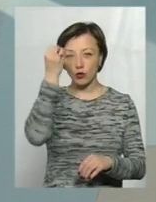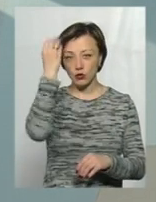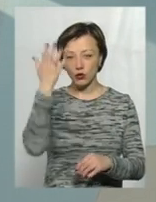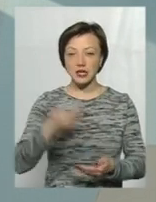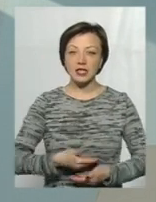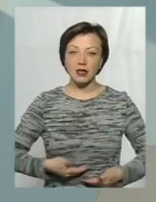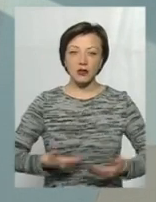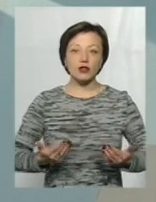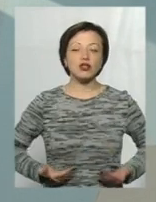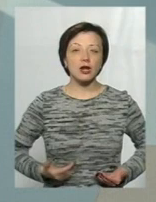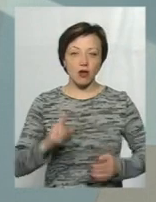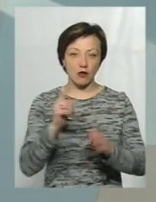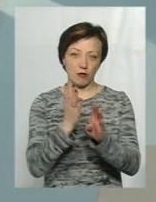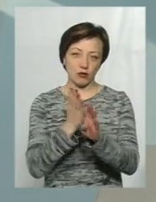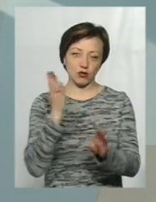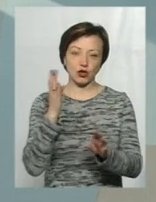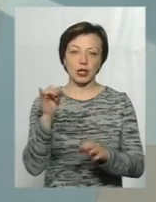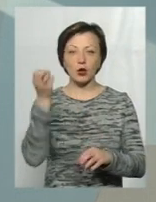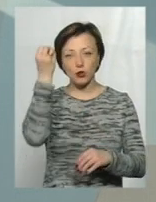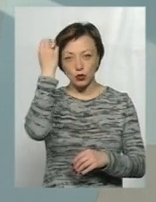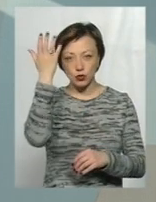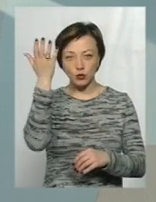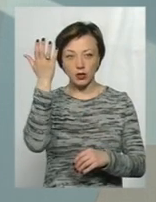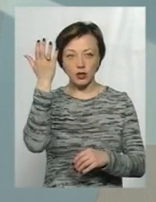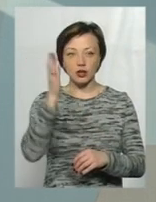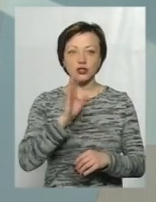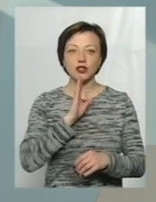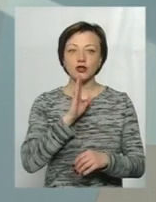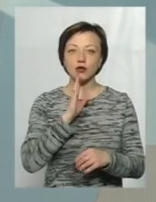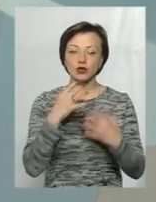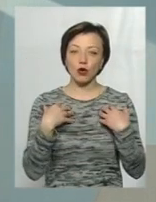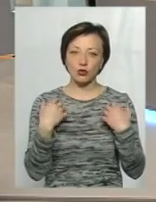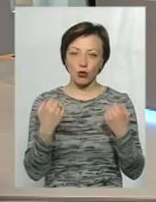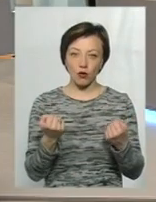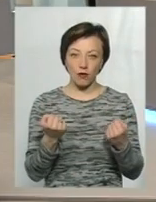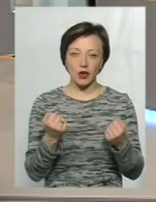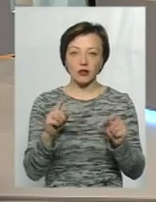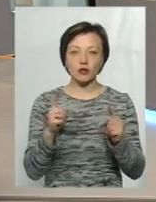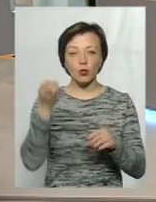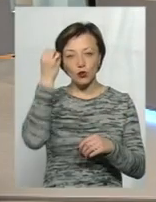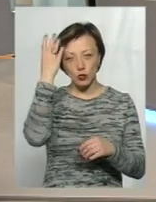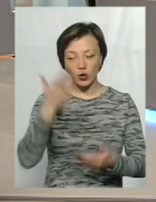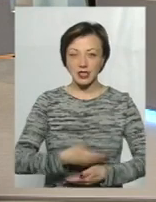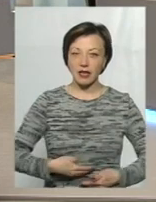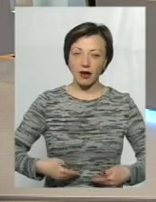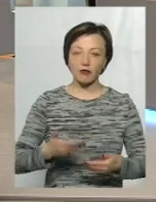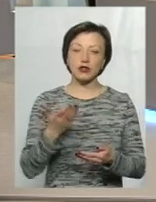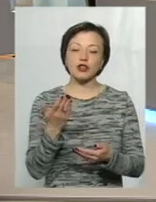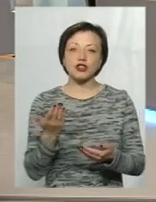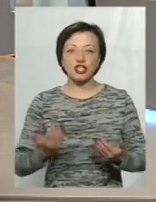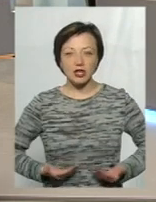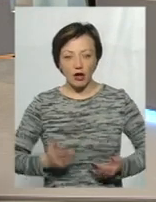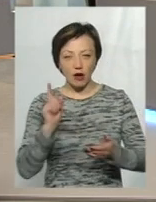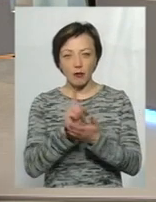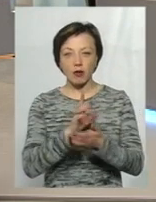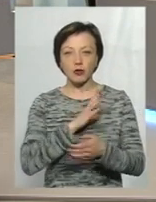життя насамперед, і культура жіночого здоров'я. Тому що і культура статевого життя повинна бути, тому що